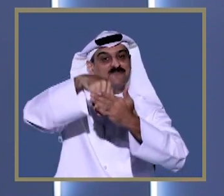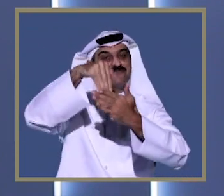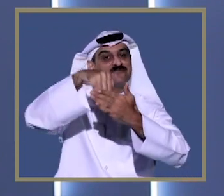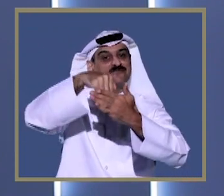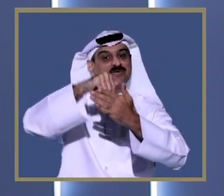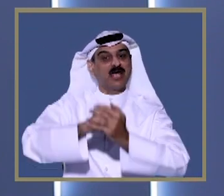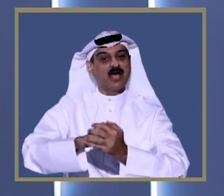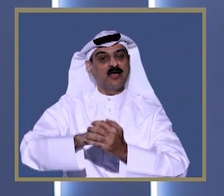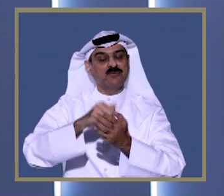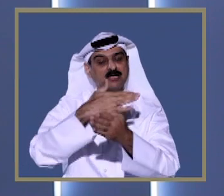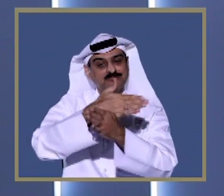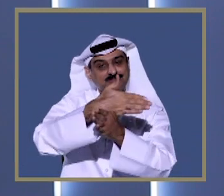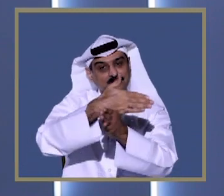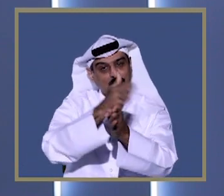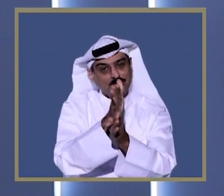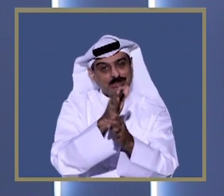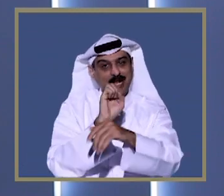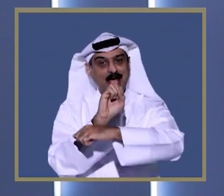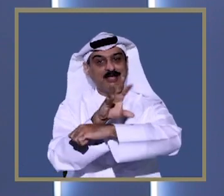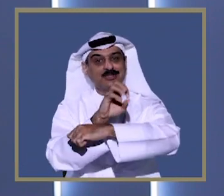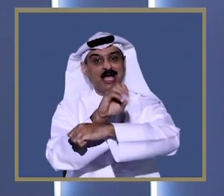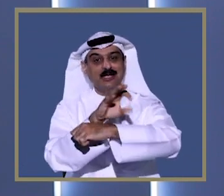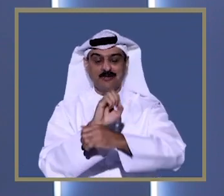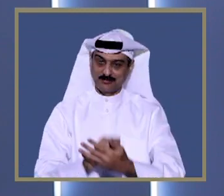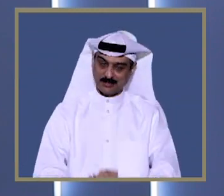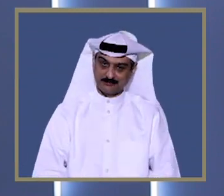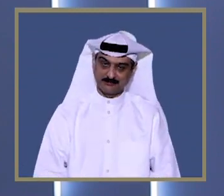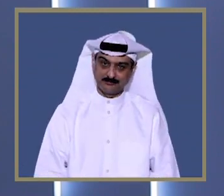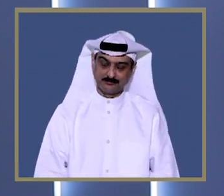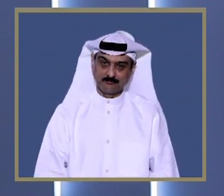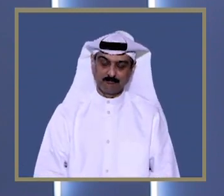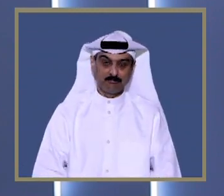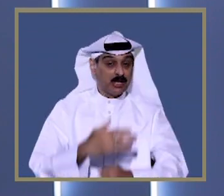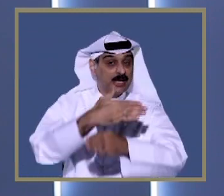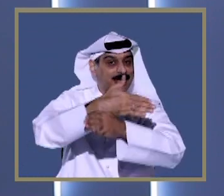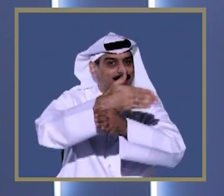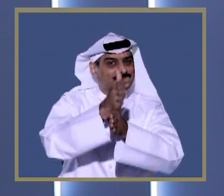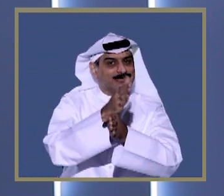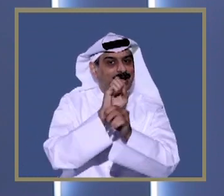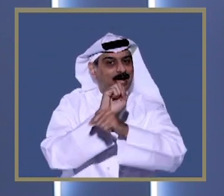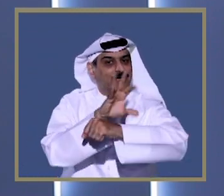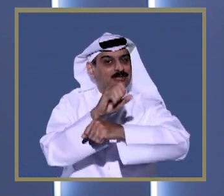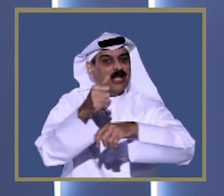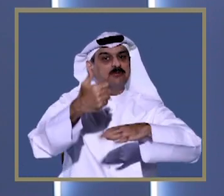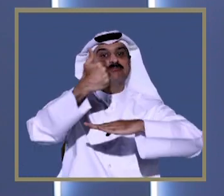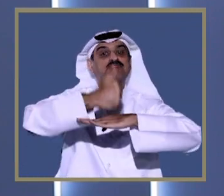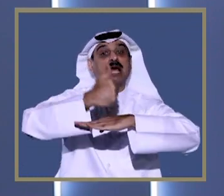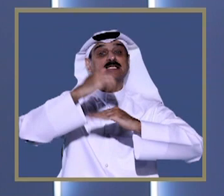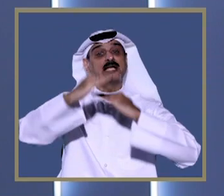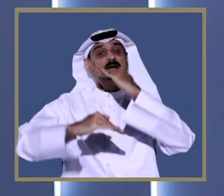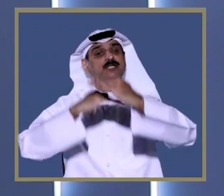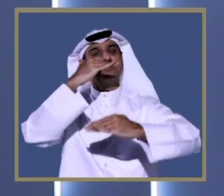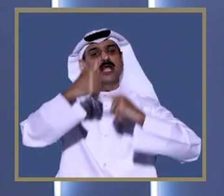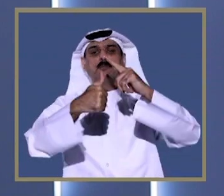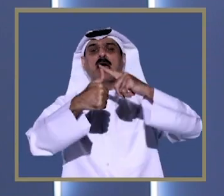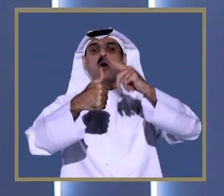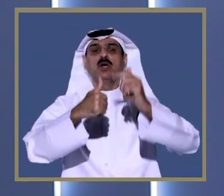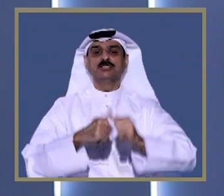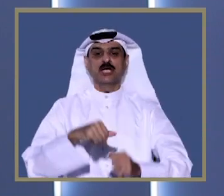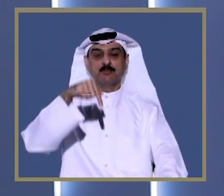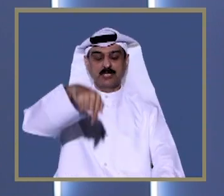أن تتضمن إصلاح التعليم. إصلاح التعليم هو أساس